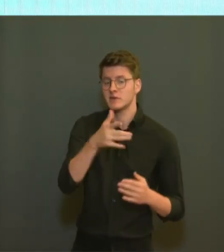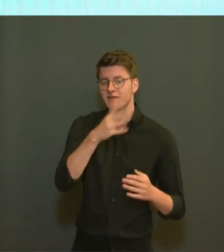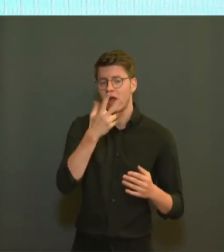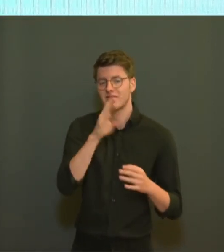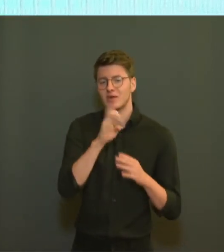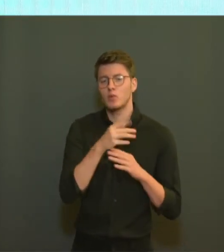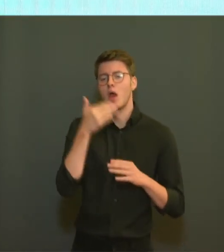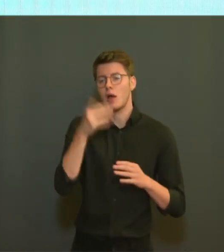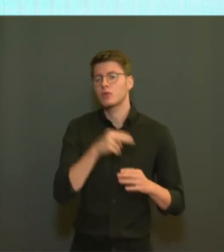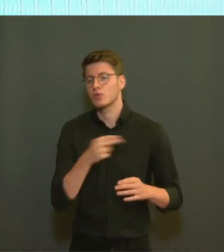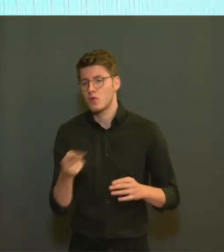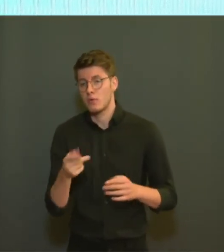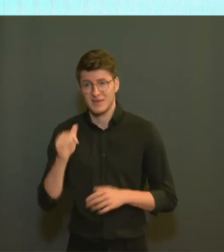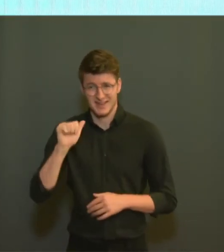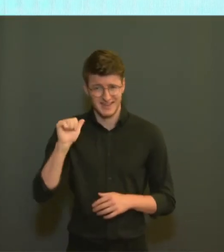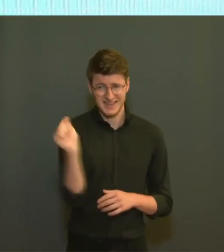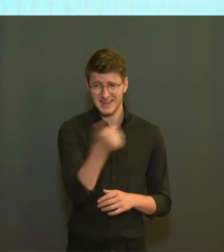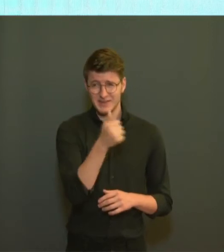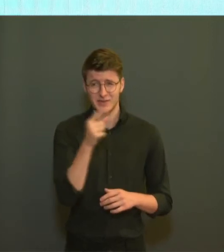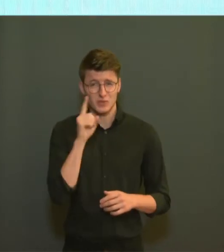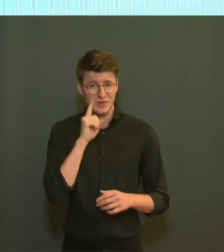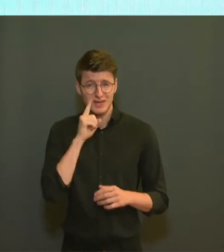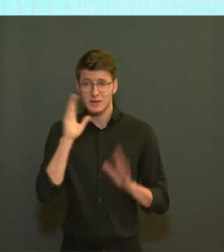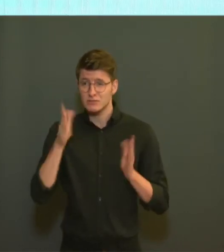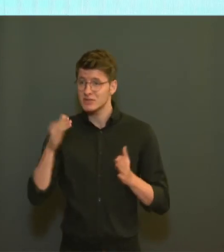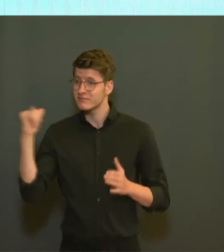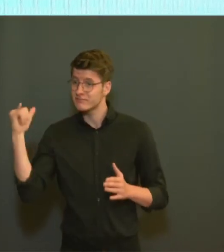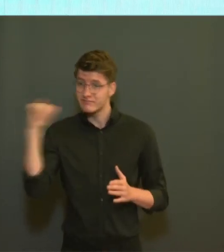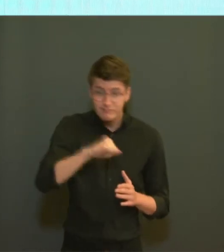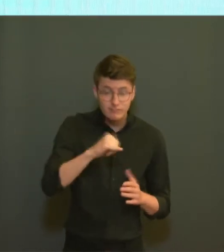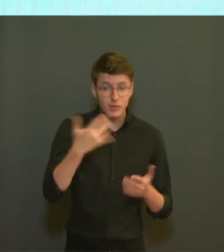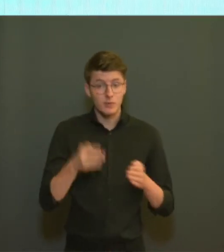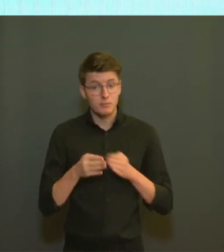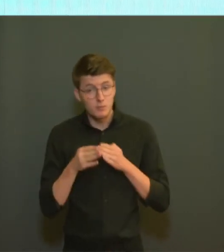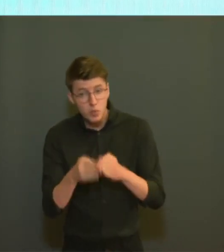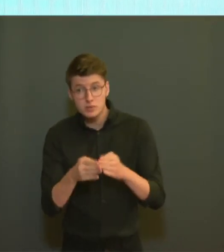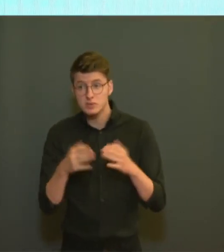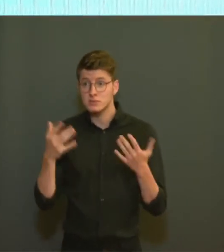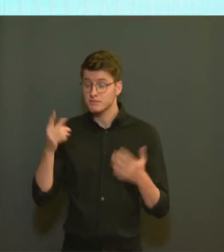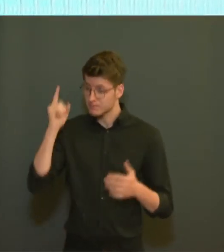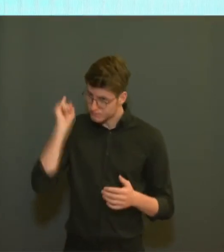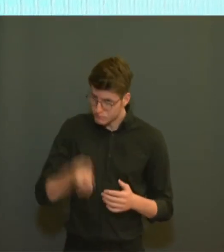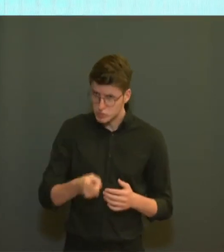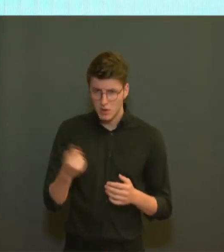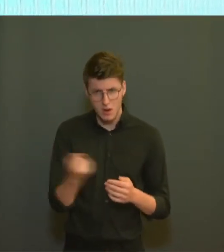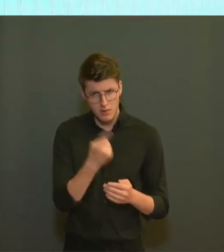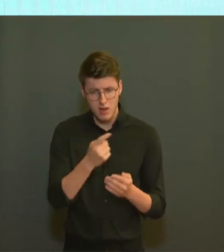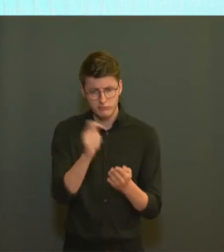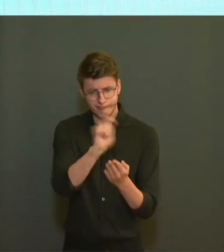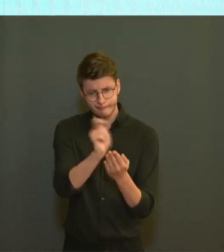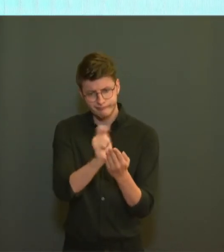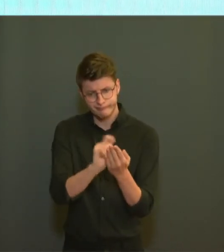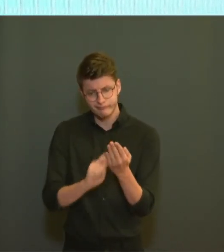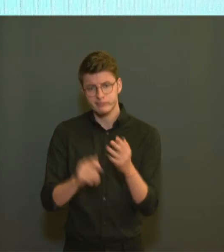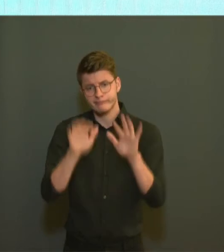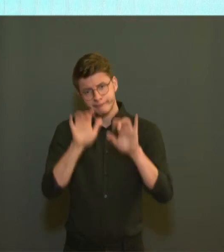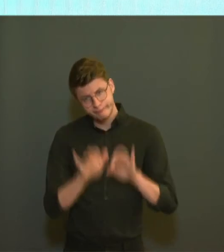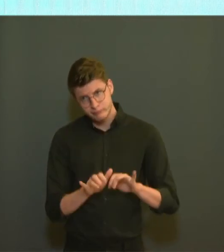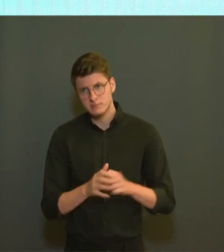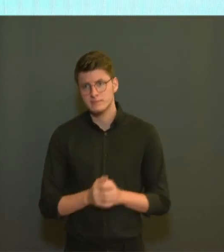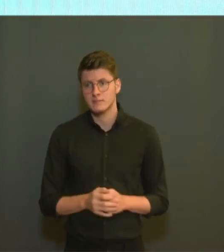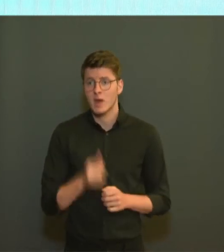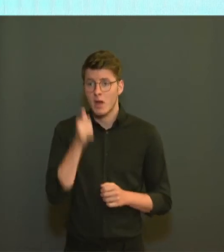het vliegtuig of met de boot naar België komt, moet dit formulier invullen. Mensen die met een